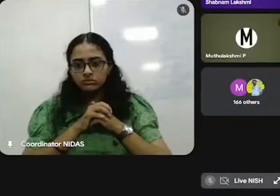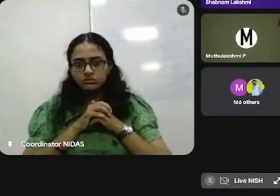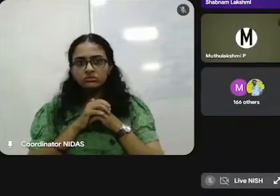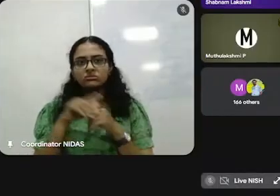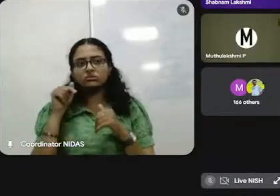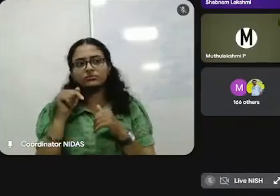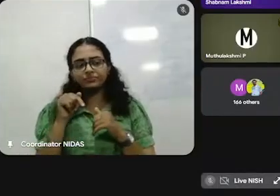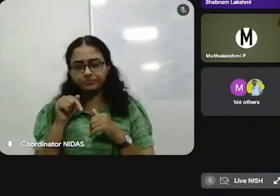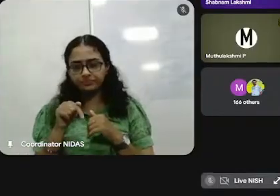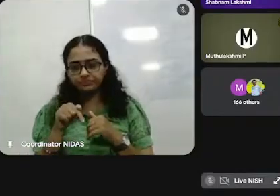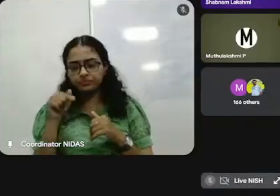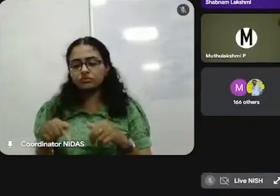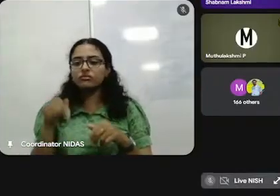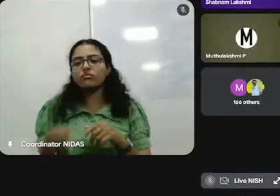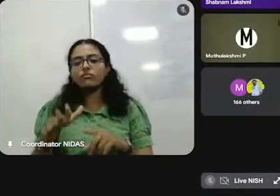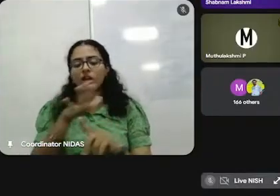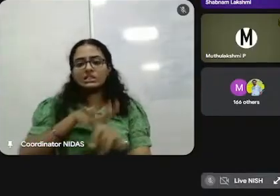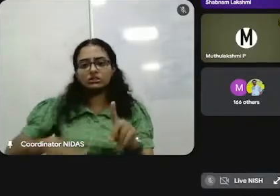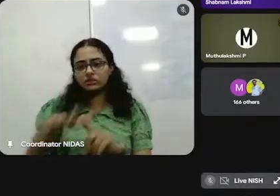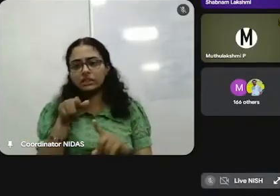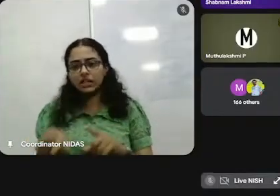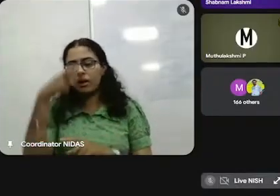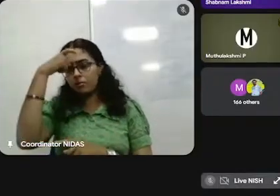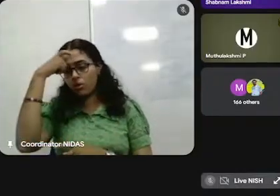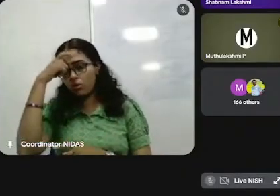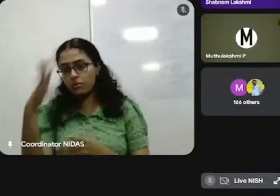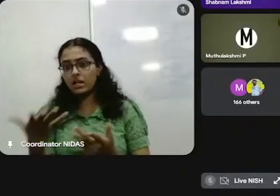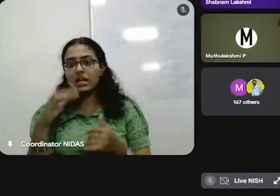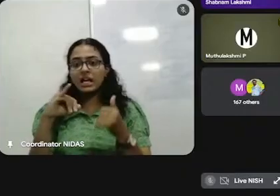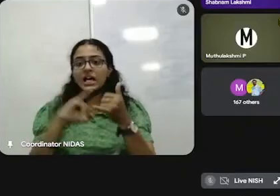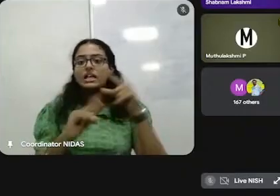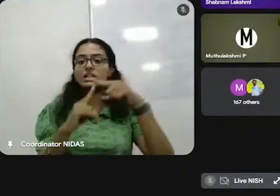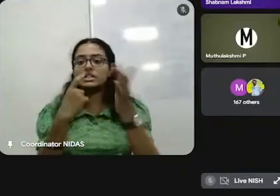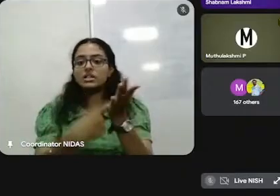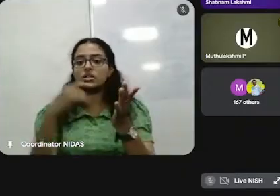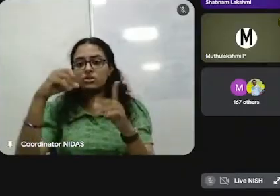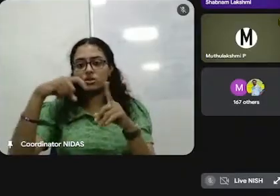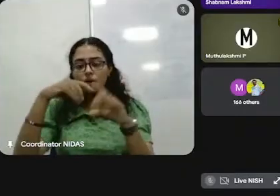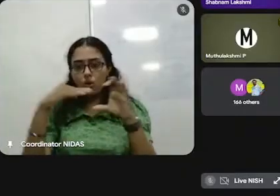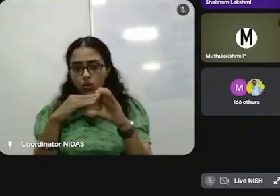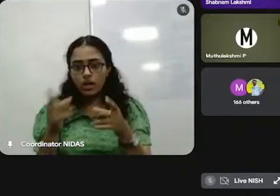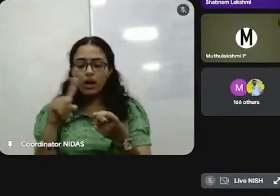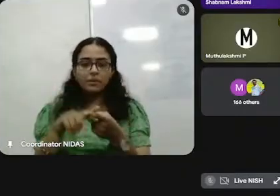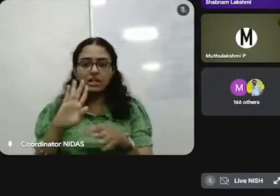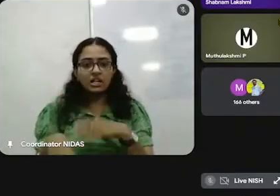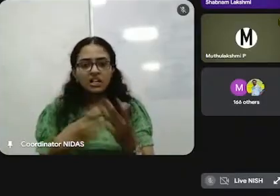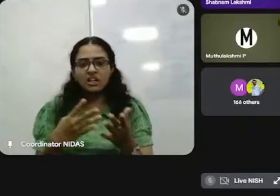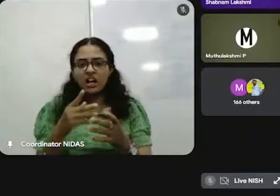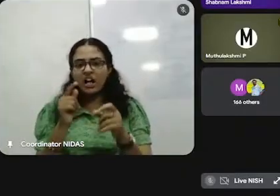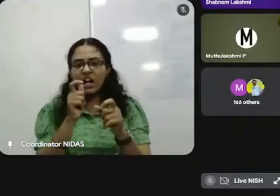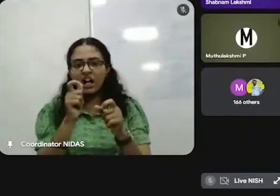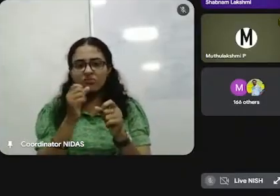ഓക്കെ. ഈ ഇങ്ങനെ വരുന്ന ഈ പ്രോബ്ലം എന്ന് പറയുന്നത് സ്ട്രോക്ക് വന്നതിന് ശേഷം വരുന്ന ഒരു ടിപ്പിക്കലായിട്ടുള്ള ഒരു ഫീച്ചറാണ്. നമുക്ക് അക്ഷരങ്ങൾ ഐഡന്റിഫൈ